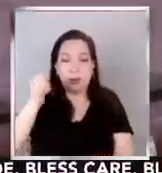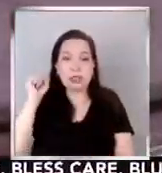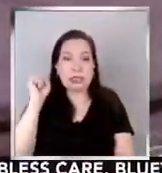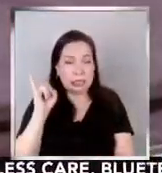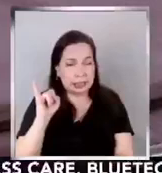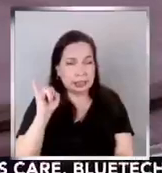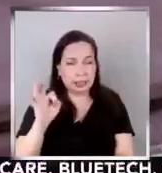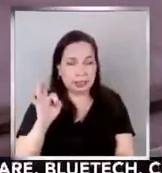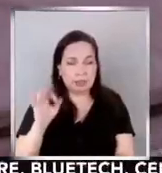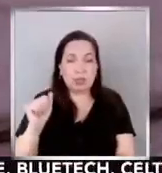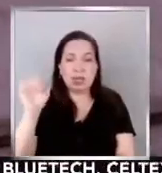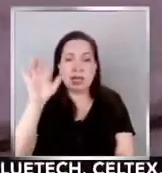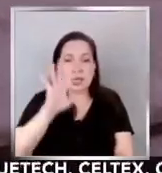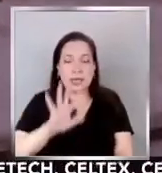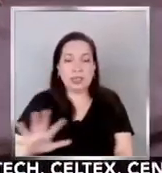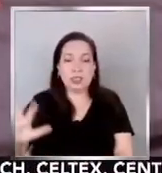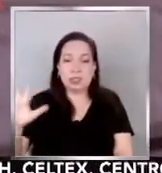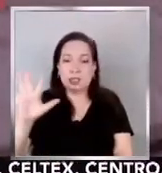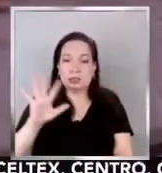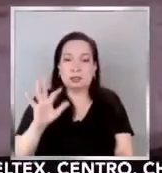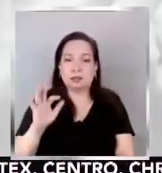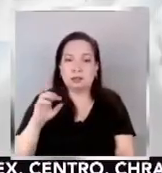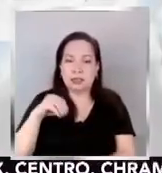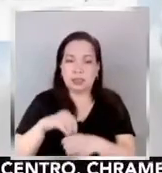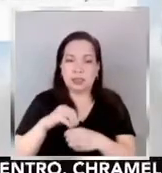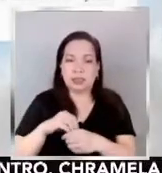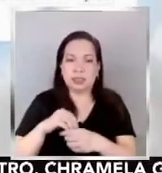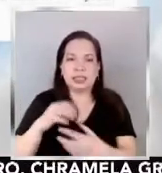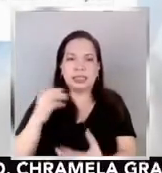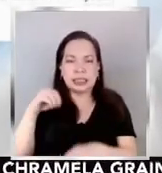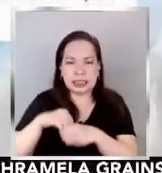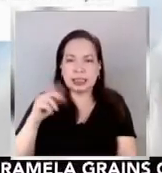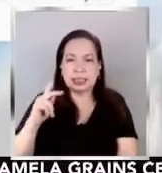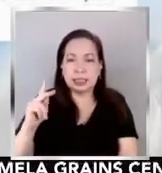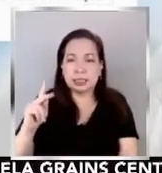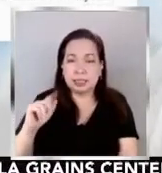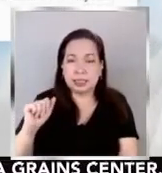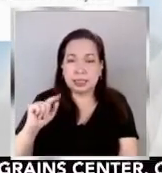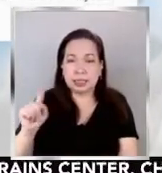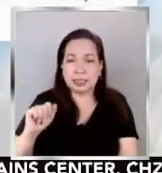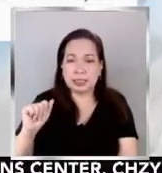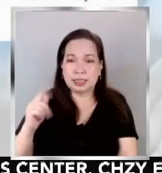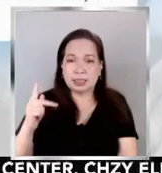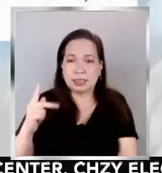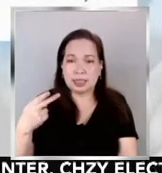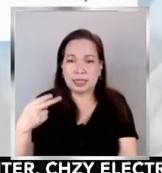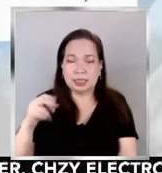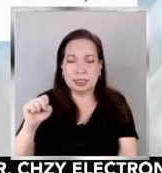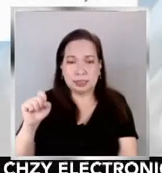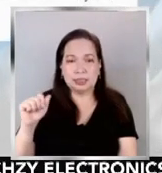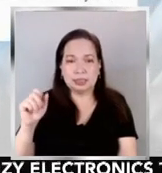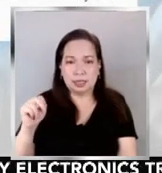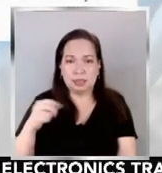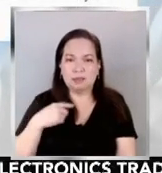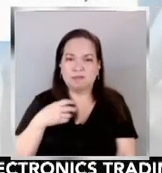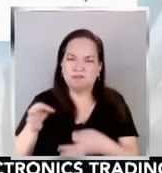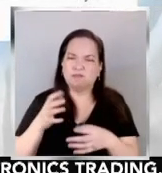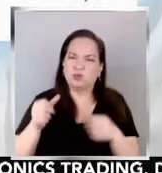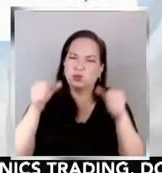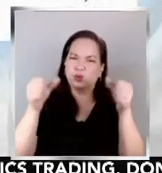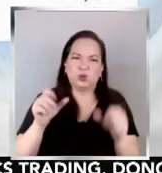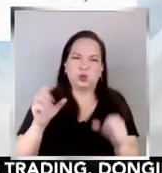Indoor Athletics Championships sa Kazakhstan. Paliwanag niya sa kanyang post, hindi na siya lalahok sa huli